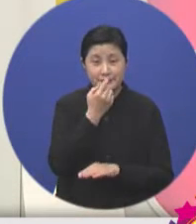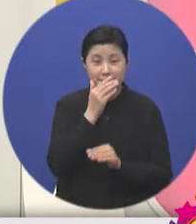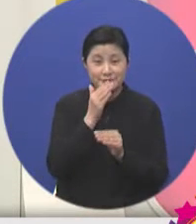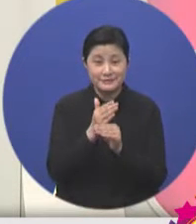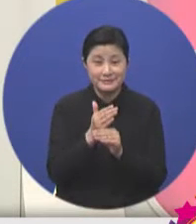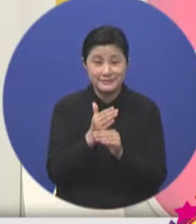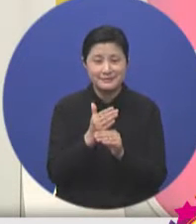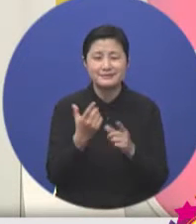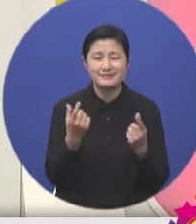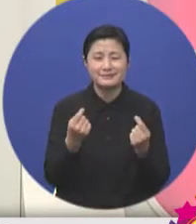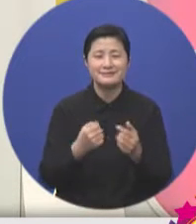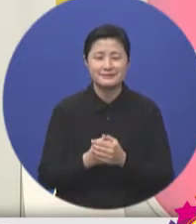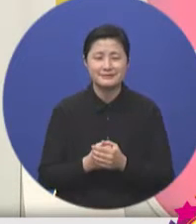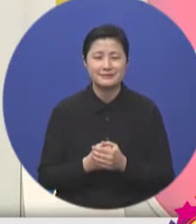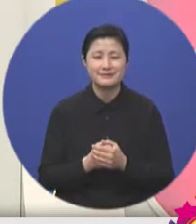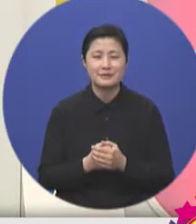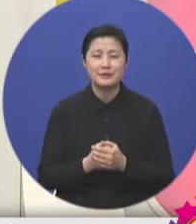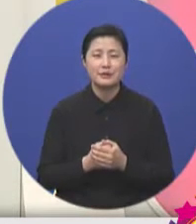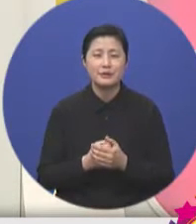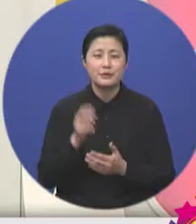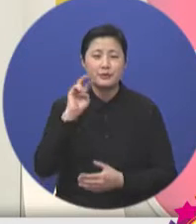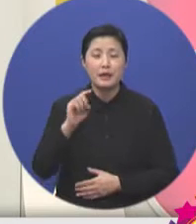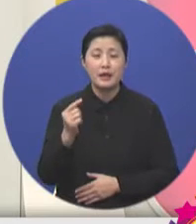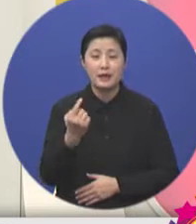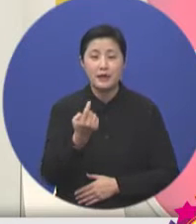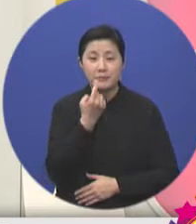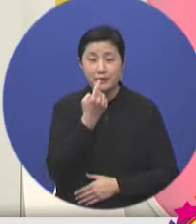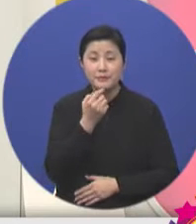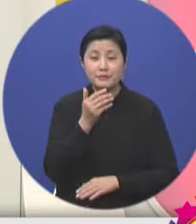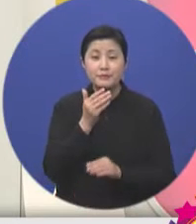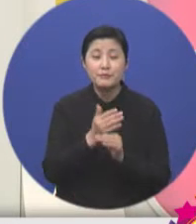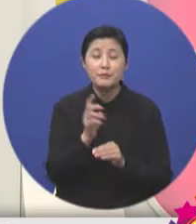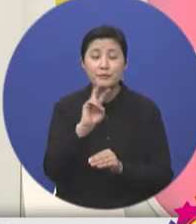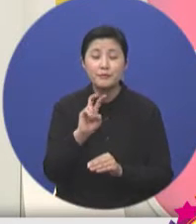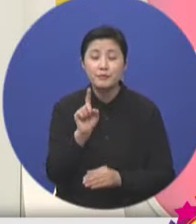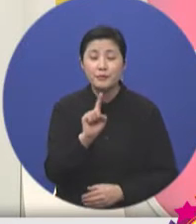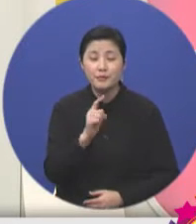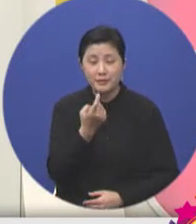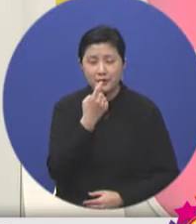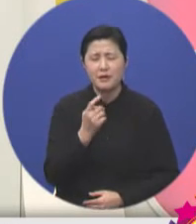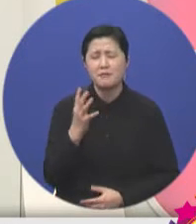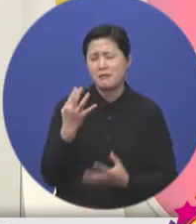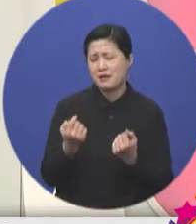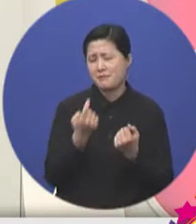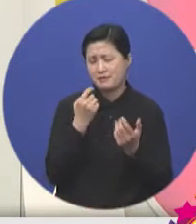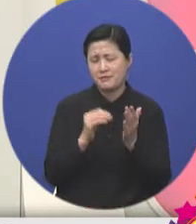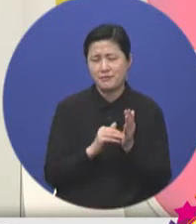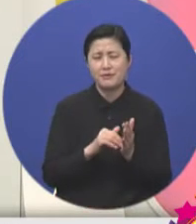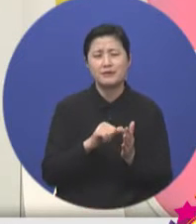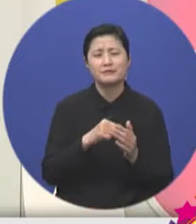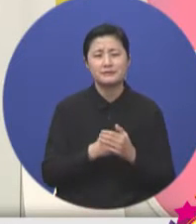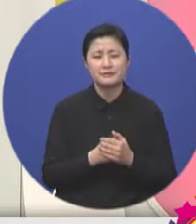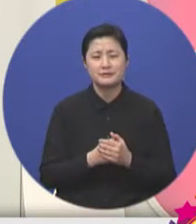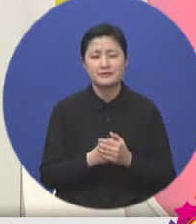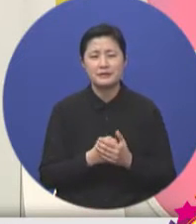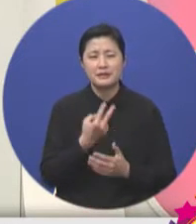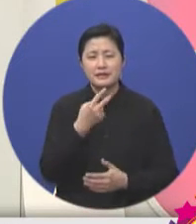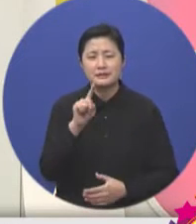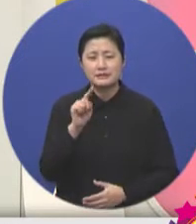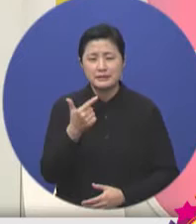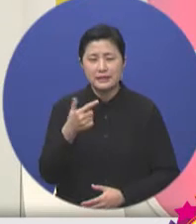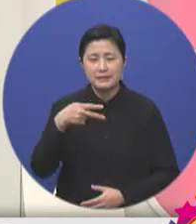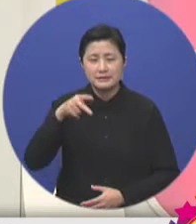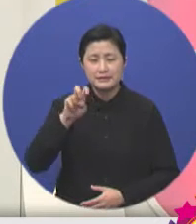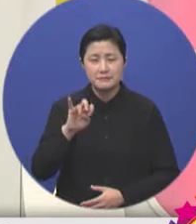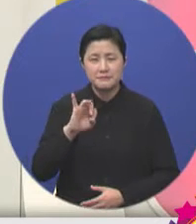예. 그 요즘에 노래 교실에서는 어떤 노래? 아이 많이 배웠지. 요 인생아도 배우고 단심이도 배웠는데